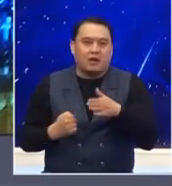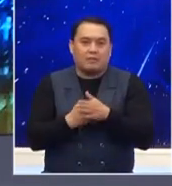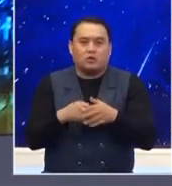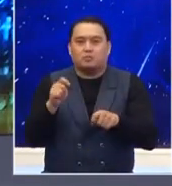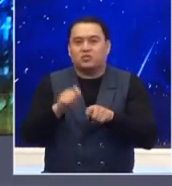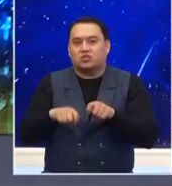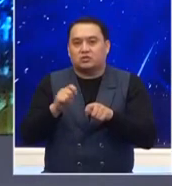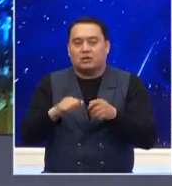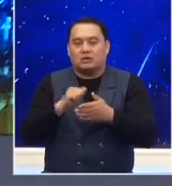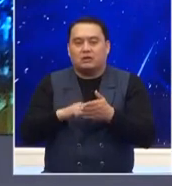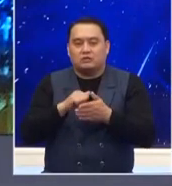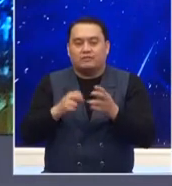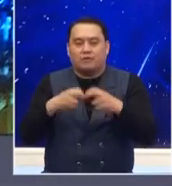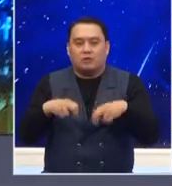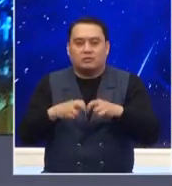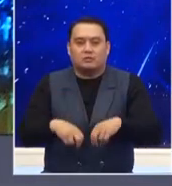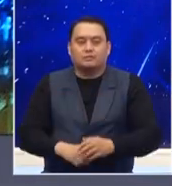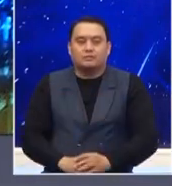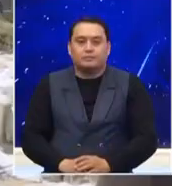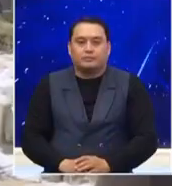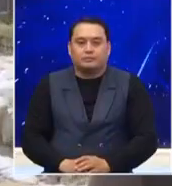чем причина, выясняла Гульназ Мустафа.